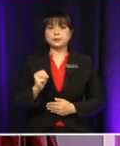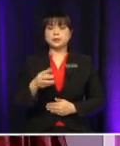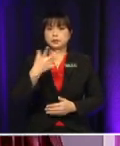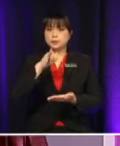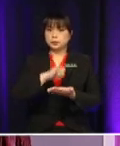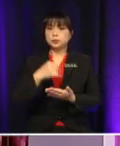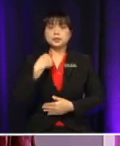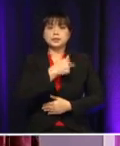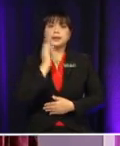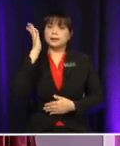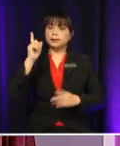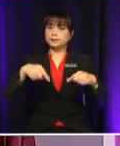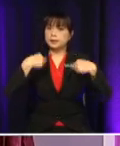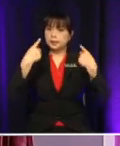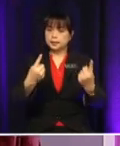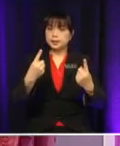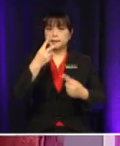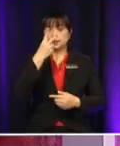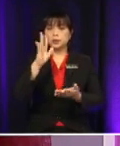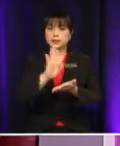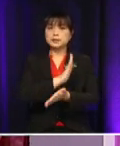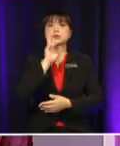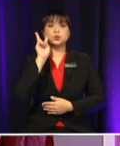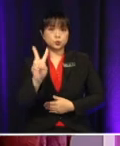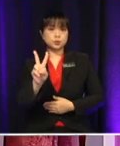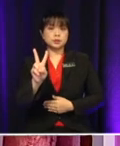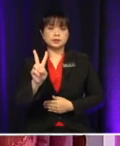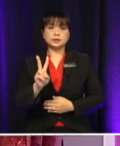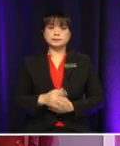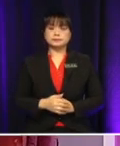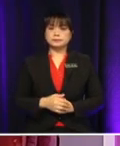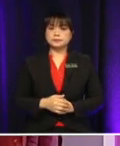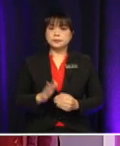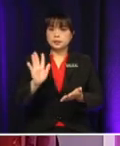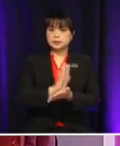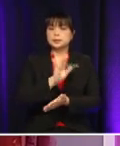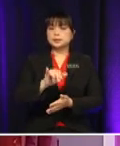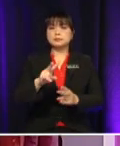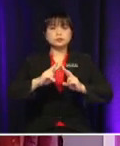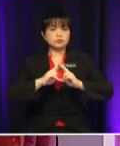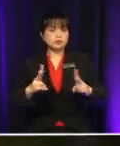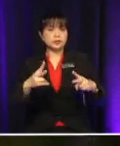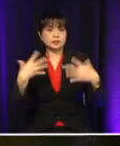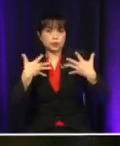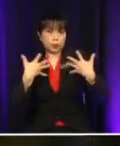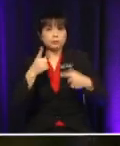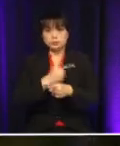pergi kepada format by licik kertas 2 bulan kertas yang paling ditakuti fisika